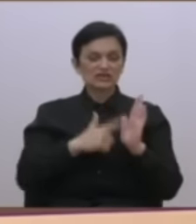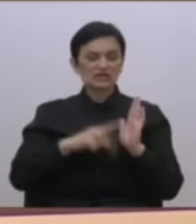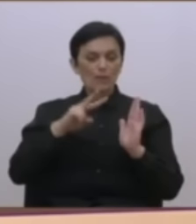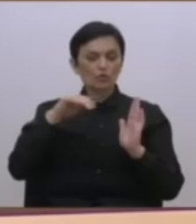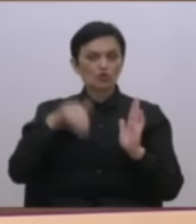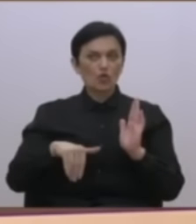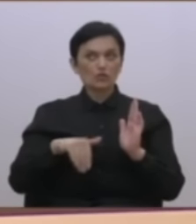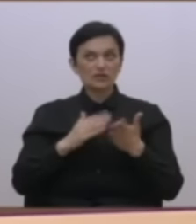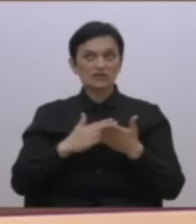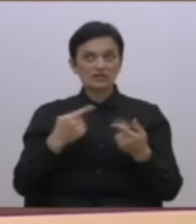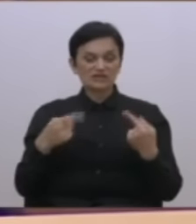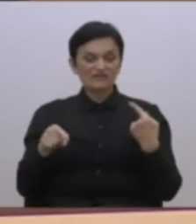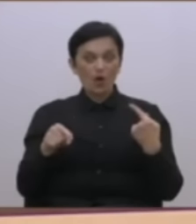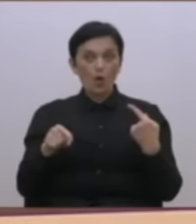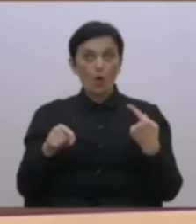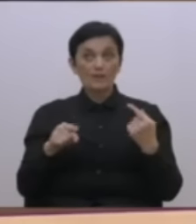72000